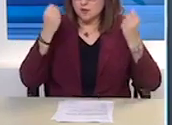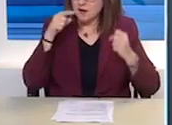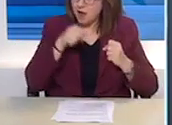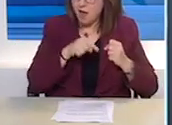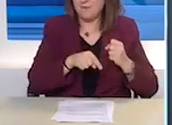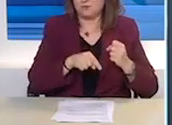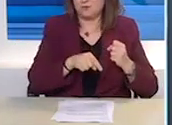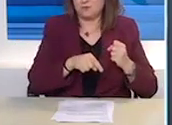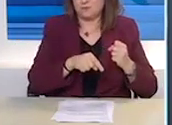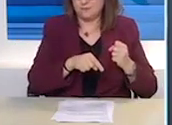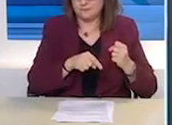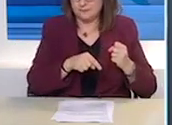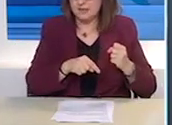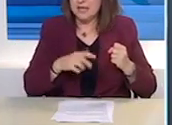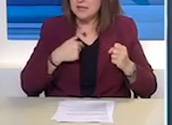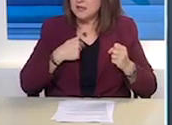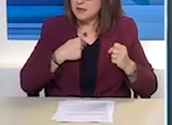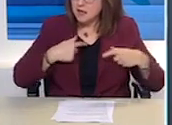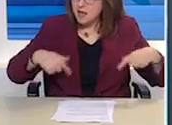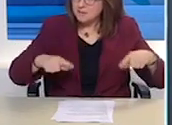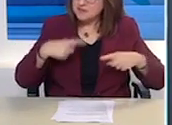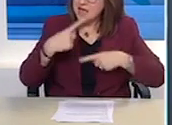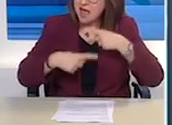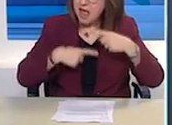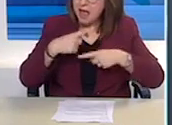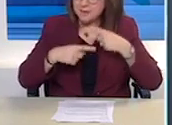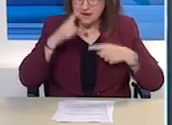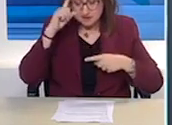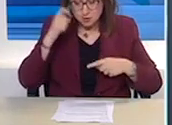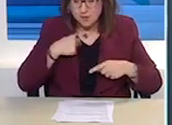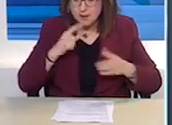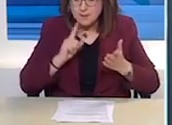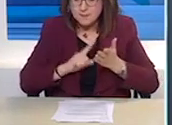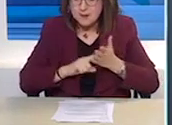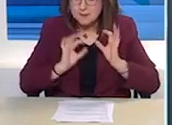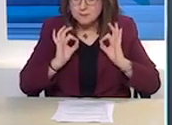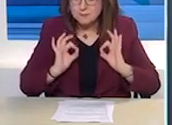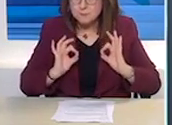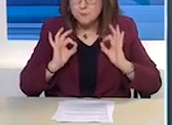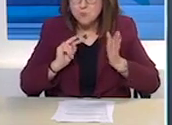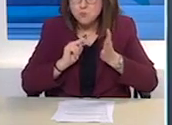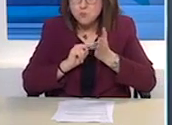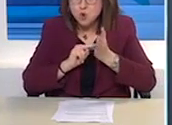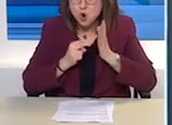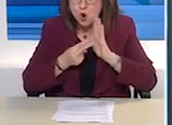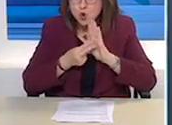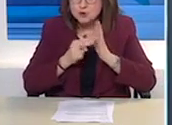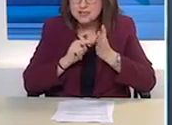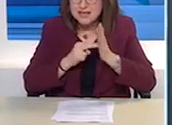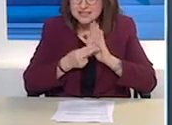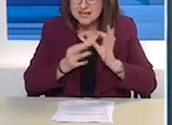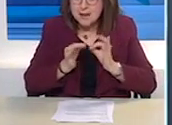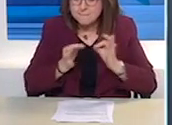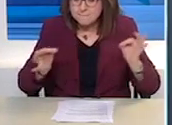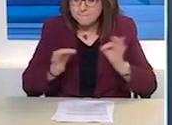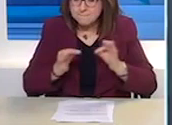Και φυσικά και η εμπειρία μας διδάσκει ότι πρέπει να είναι κανείς πολύ προσεκτικός όταν αφαιρεί αυτά τα μέτρα για έναν τέτοιο ιό, ο